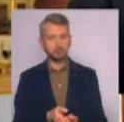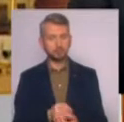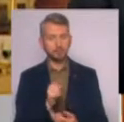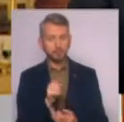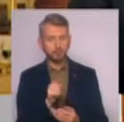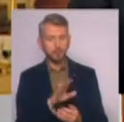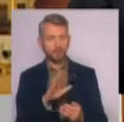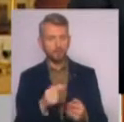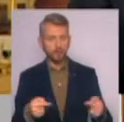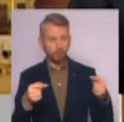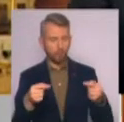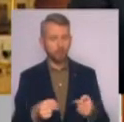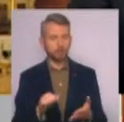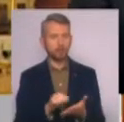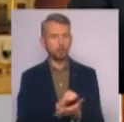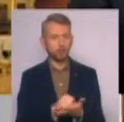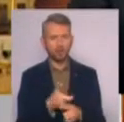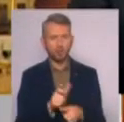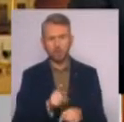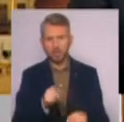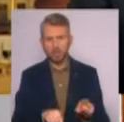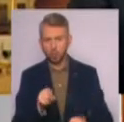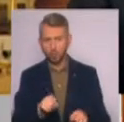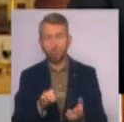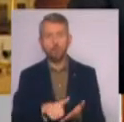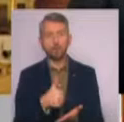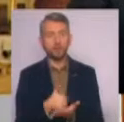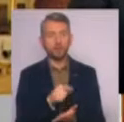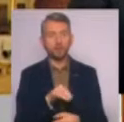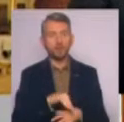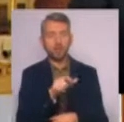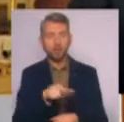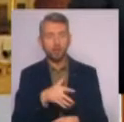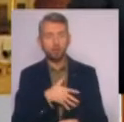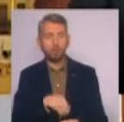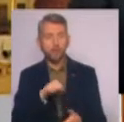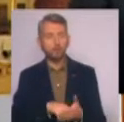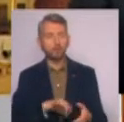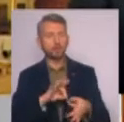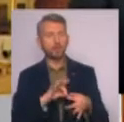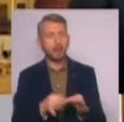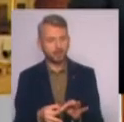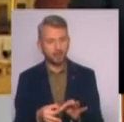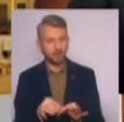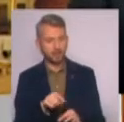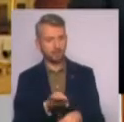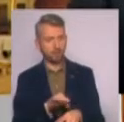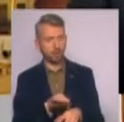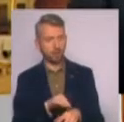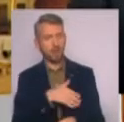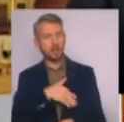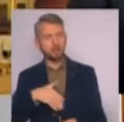відповідних документах відносно рідко. В основному ці хворі помирають від ускладнень